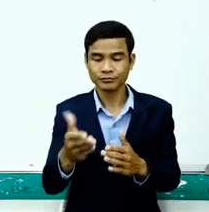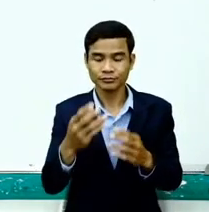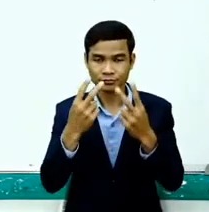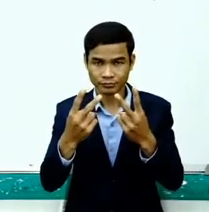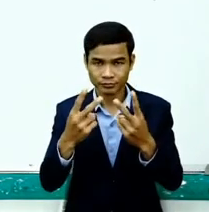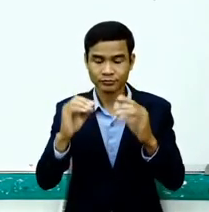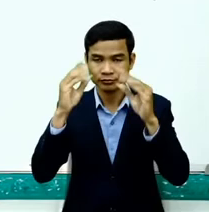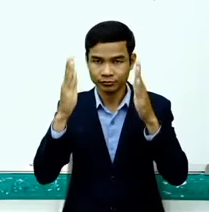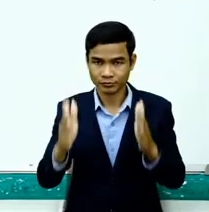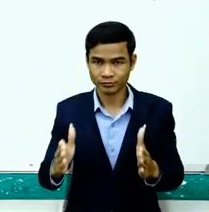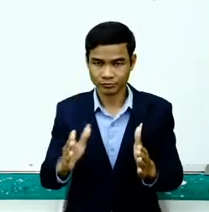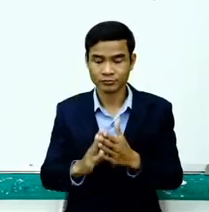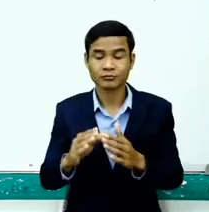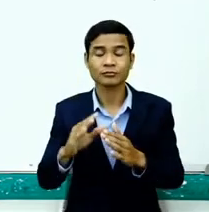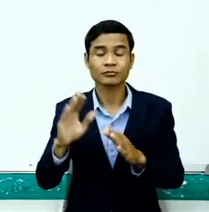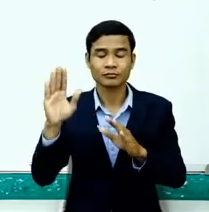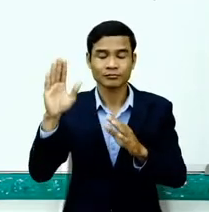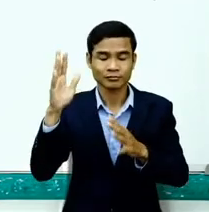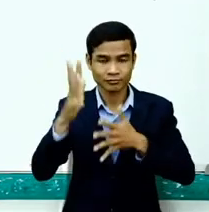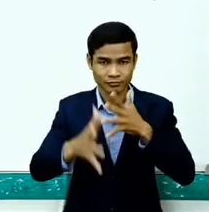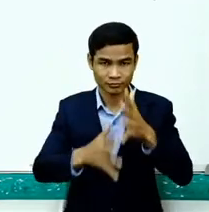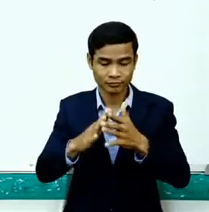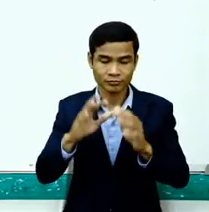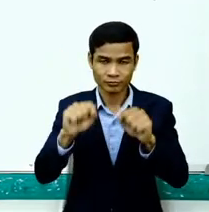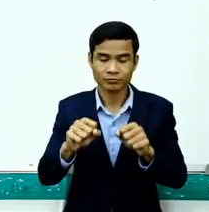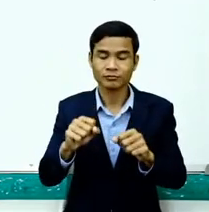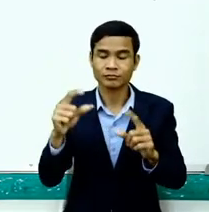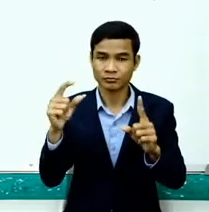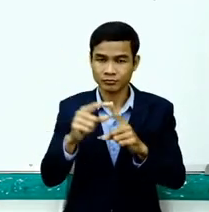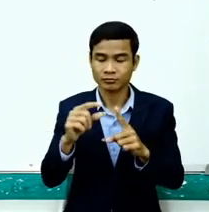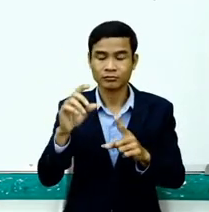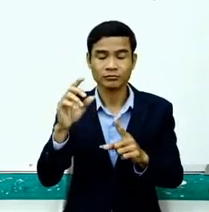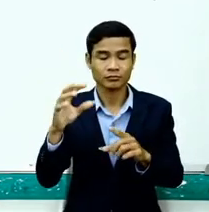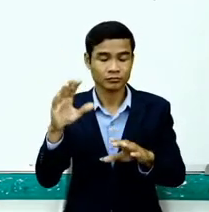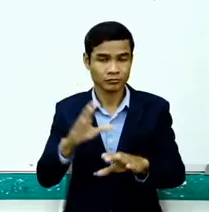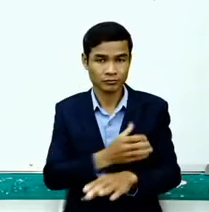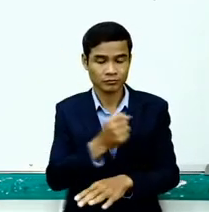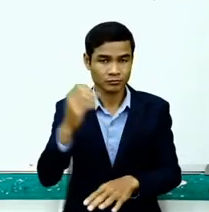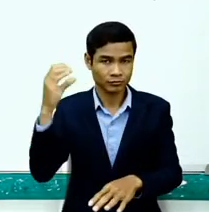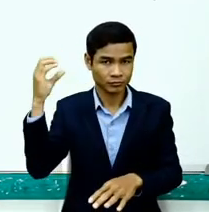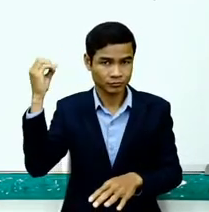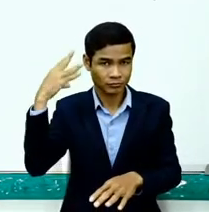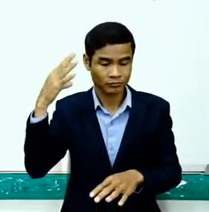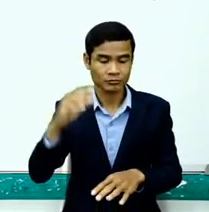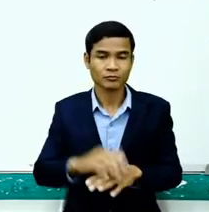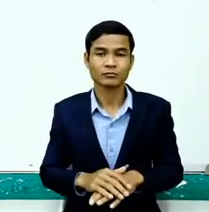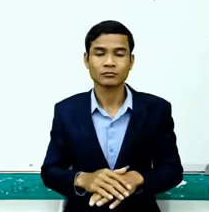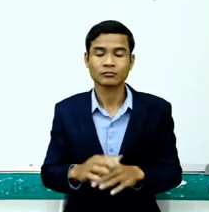បន្តទៅទៀតនេះចូលកូនទាំងអស់គ្នាត្រៀមខ្លួនអ្នកគ្រូនឹងនាំកូនទាំងអស់គ្នាទៅចូលរួមធ្វើកាយវិការចាតោះចូលកូនសង្កេតមើលអ្នកគ្រូនឹងនាំកូនទៅចូលរួមធ្វើកាយវិការពាក្យរៃមានសូដាមរោត្រៀម